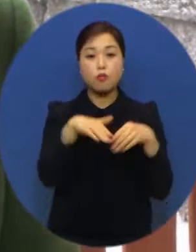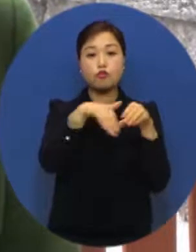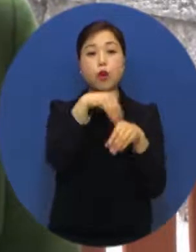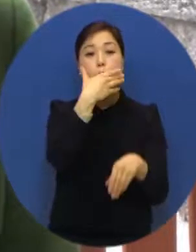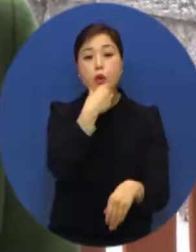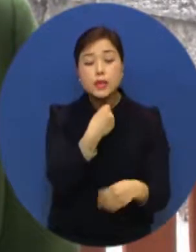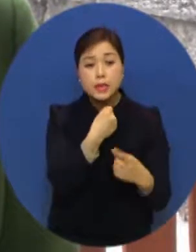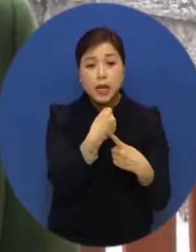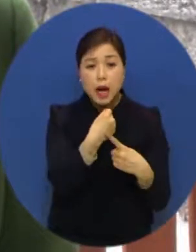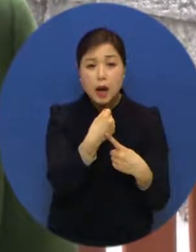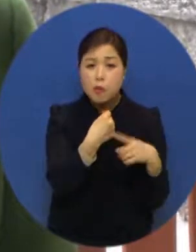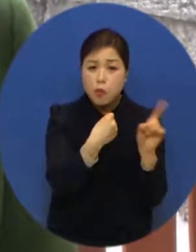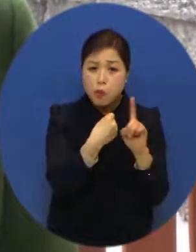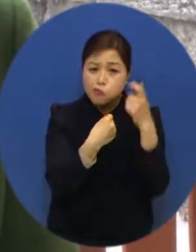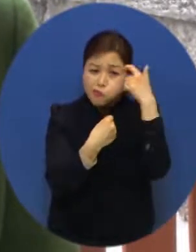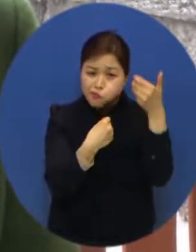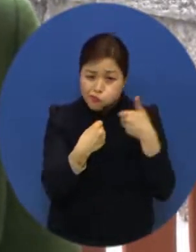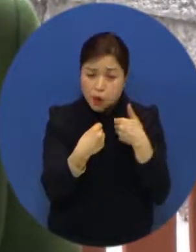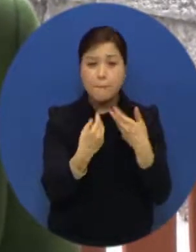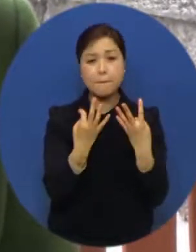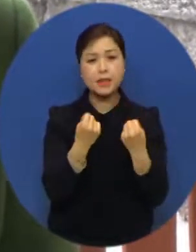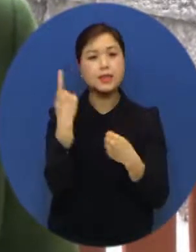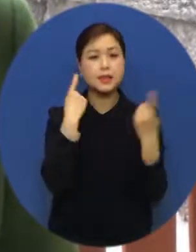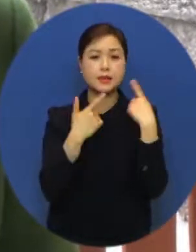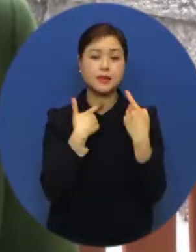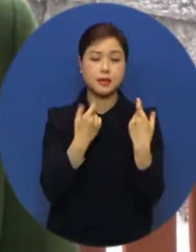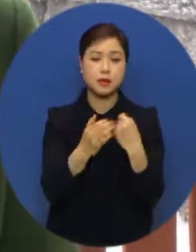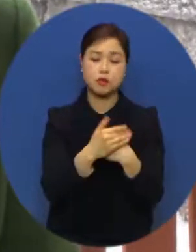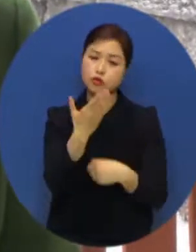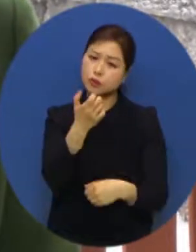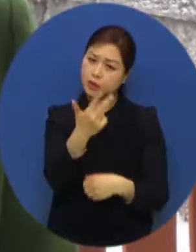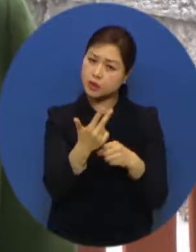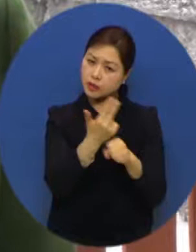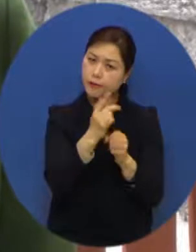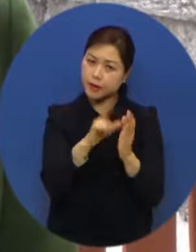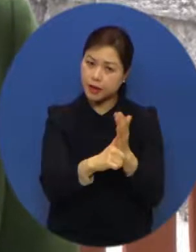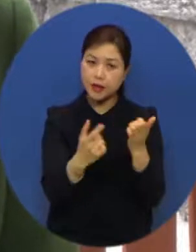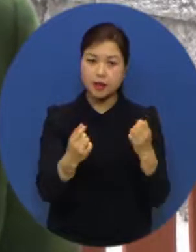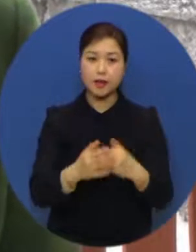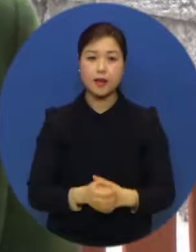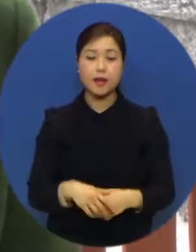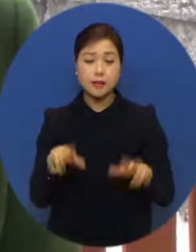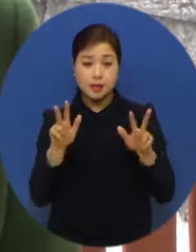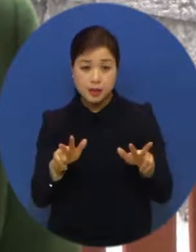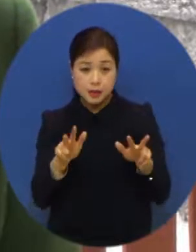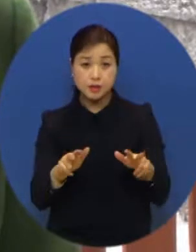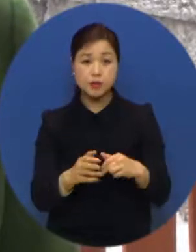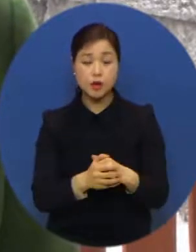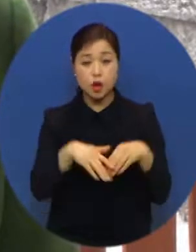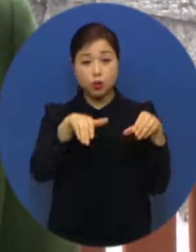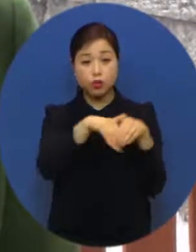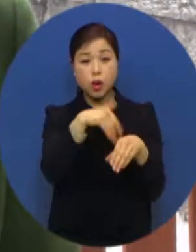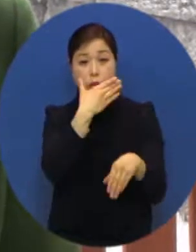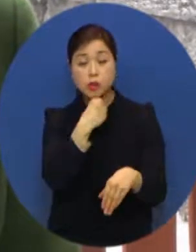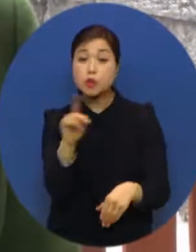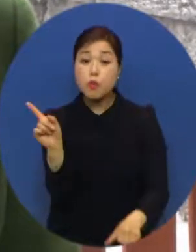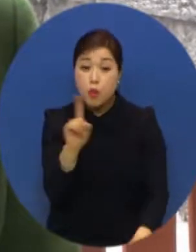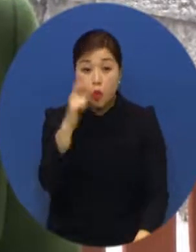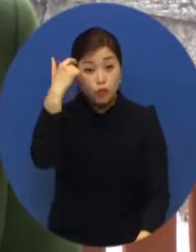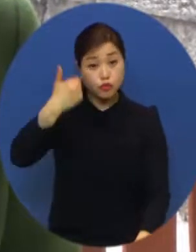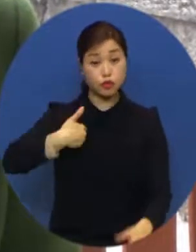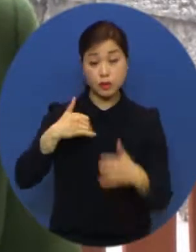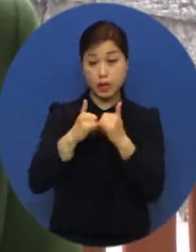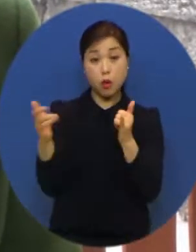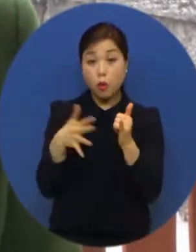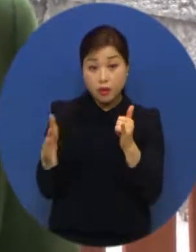라는 물음을 참 많이 들었습니다. 네. 그때가 97년도거든요. 네. 그랬는데 지금은 문화복지가 뭐예요? 라고 묻는